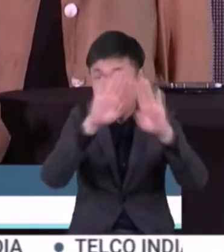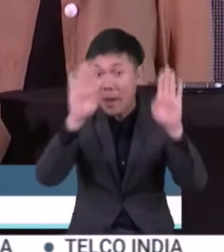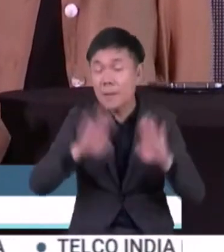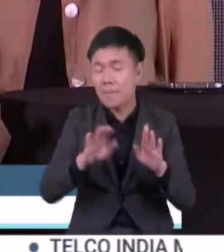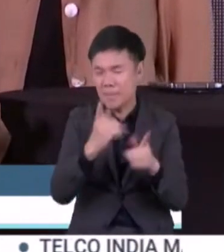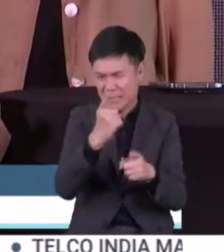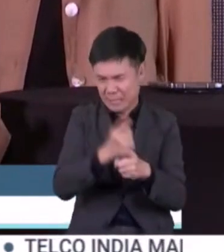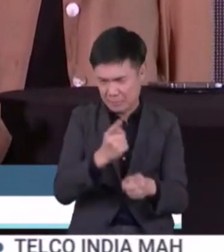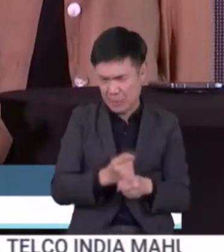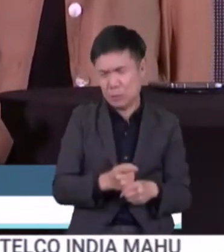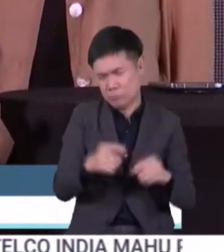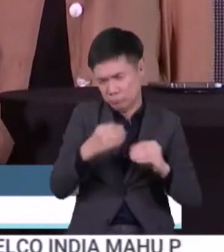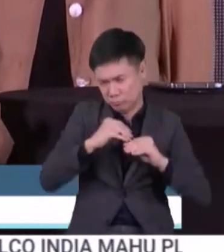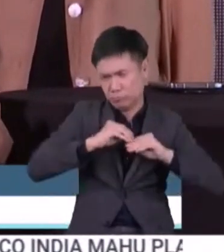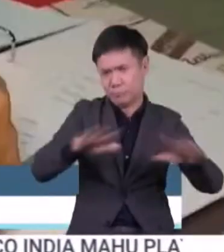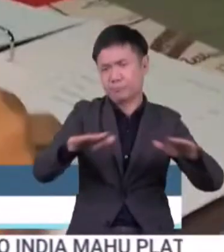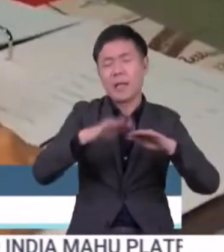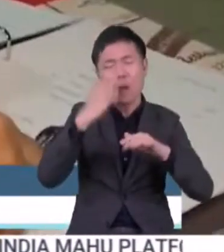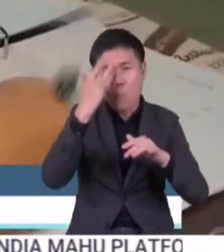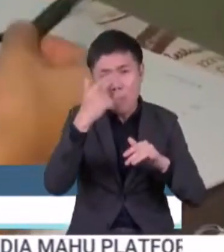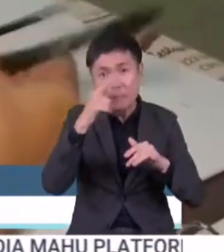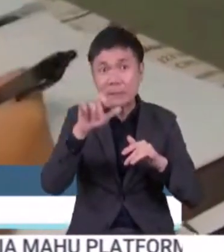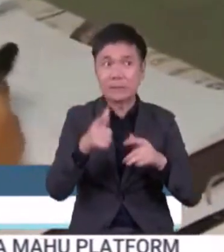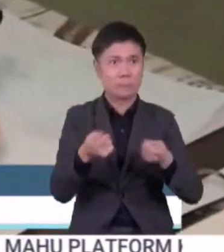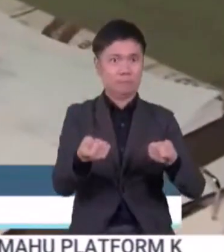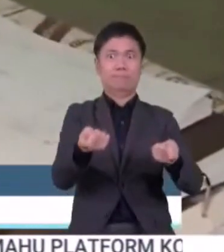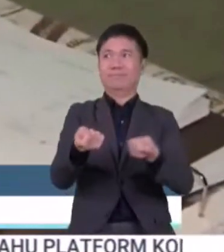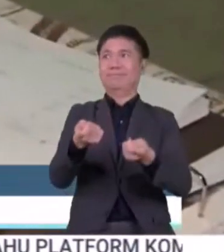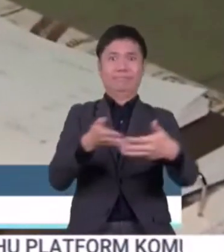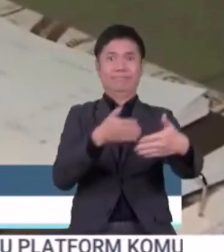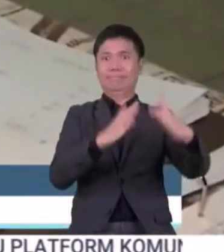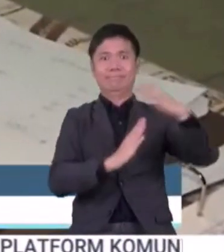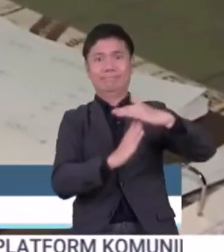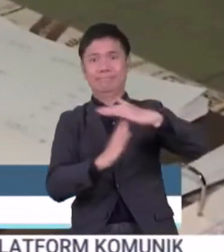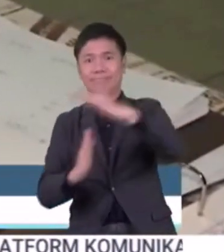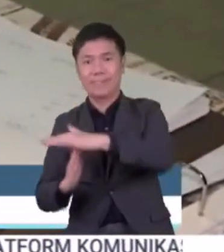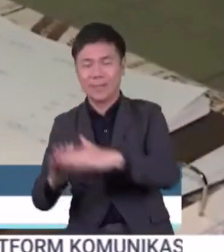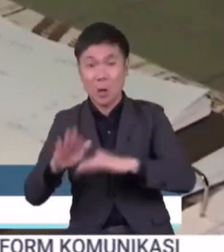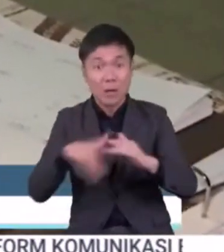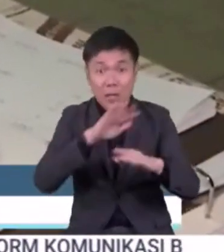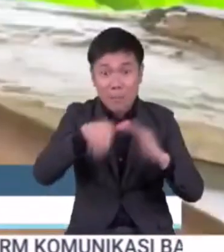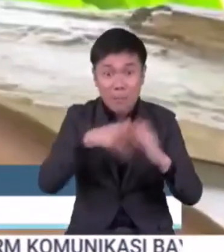daripada sumber sahih dalam usaha membantras penyebaran berita palsu берса